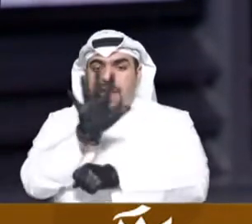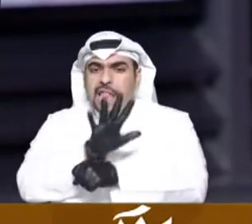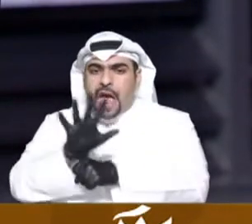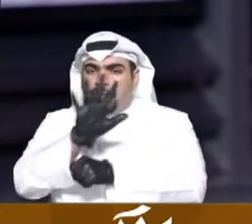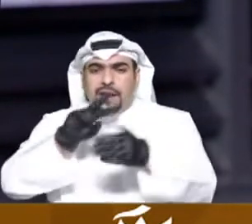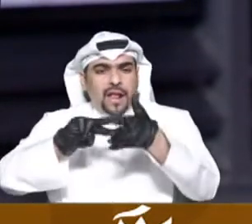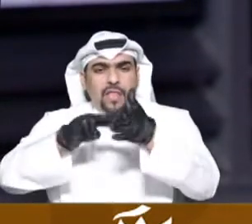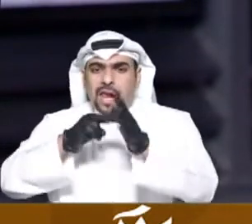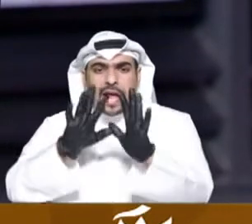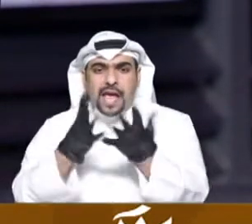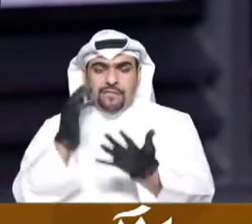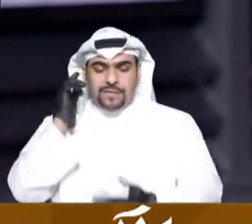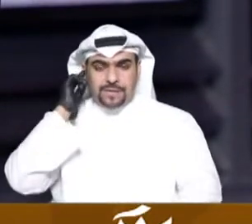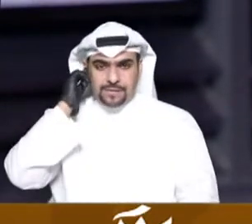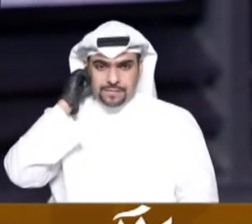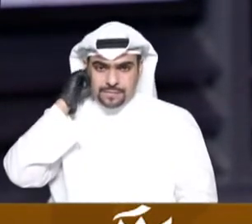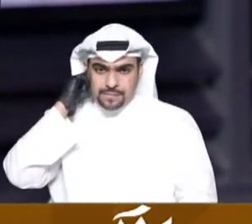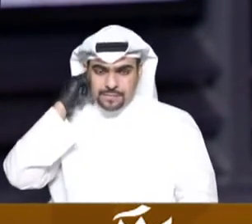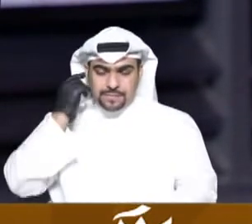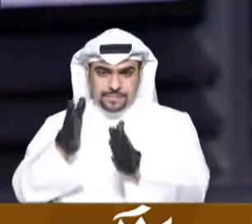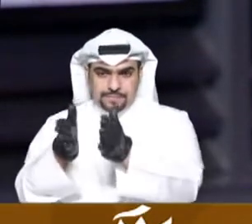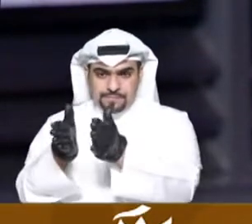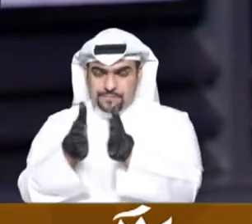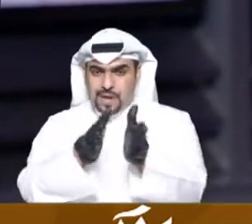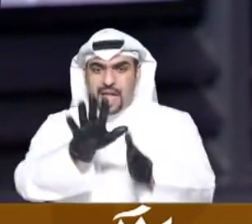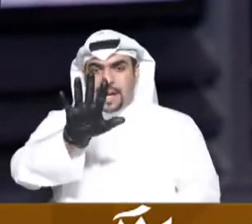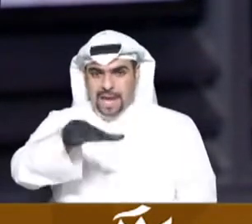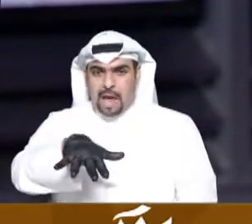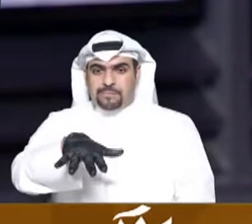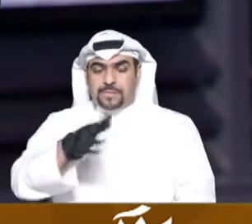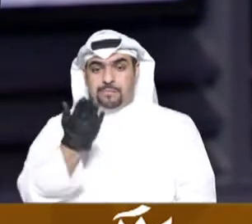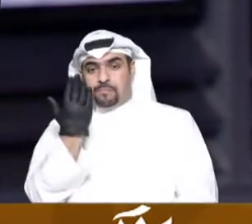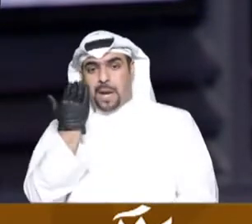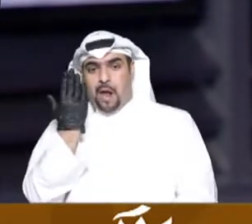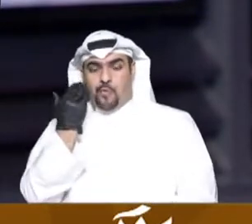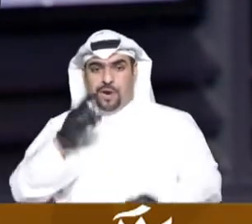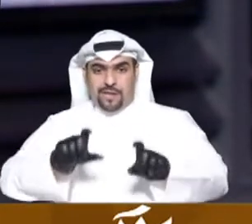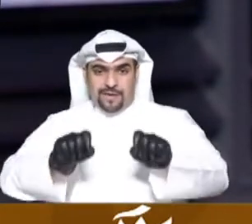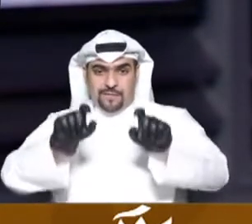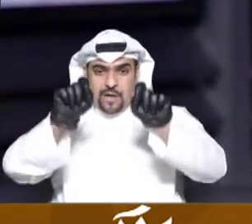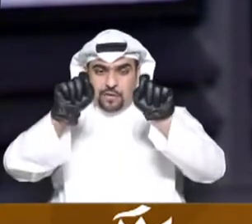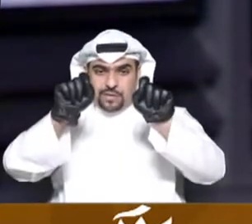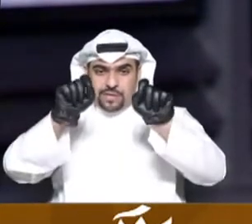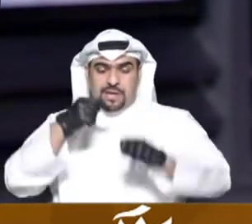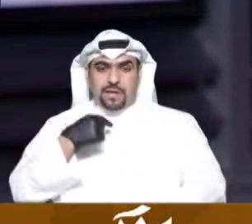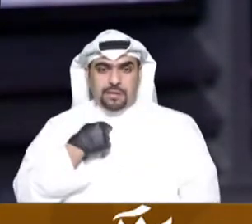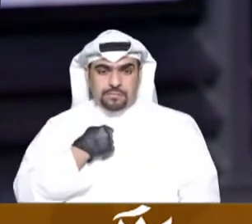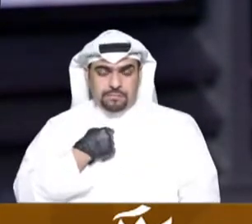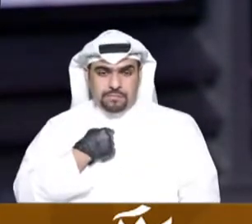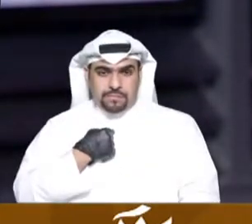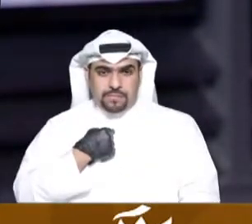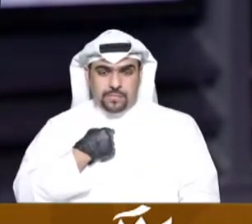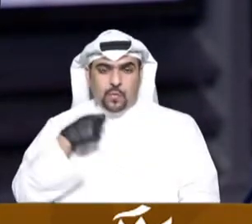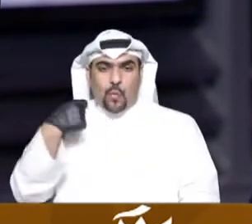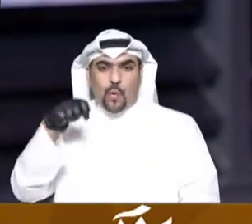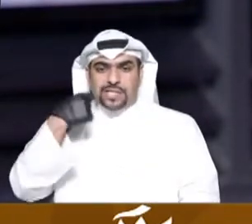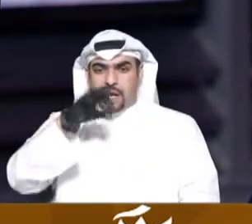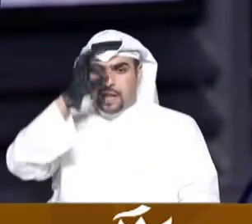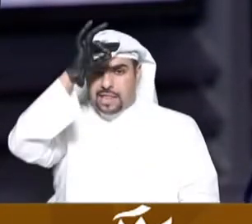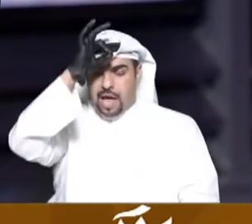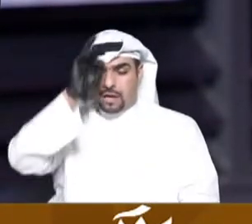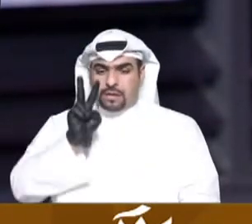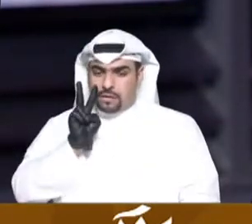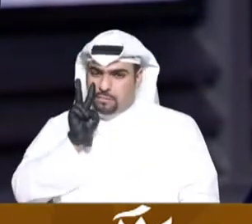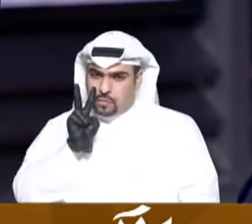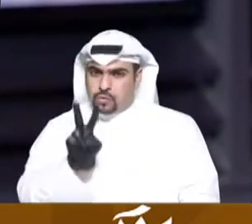الازمه لغايه الان احنا قاعد نتابع جميع الامور اللي قاعد تصير في السوشيال ميديا من خلال الاشاعات، قاعد